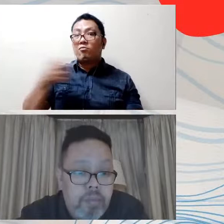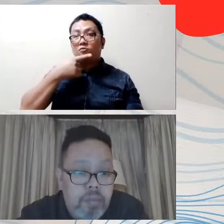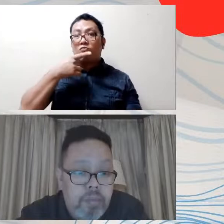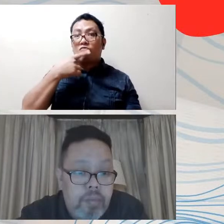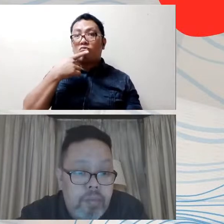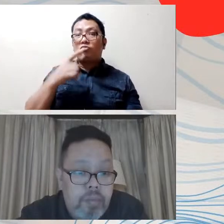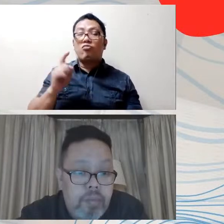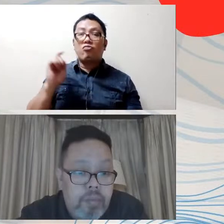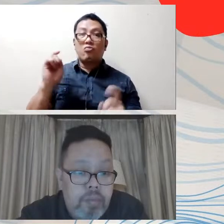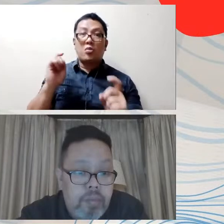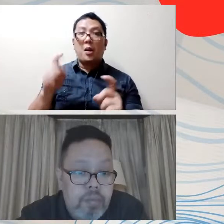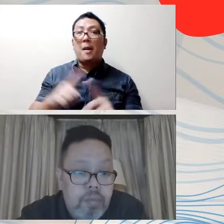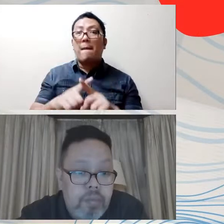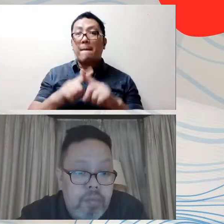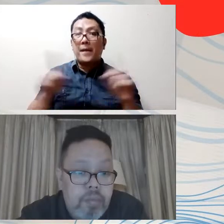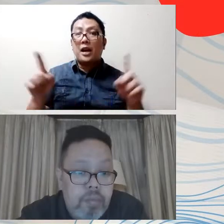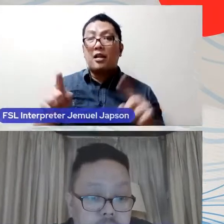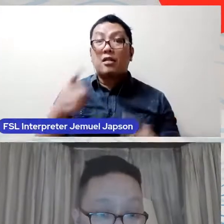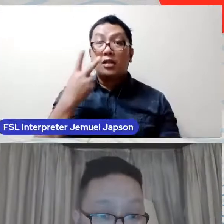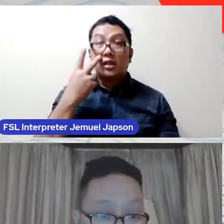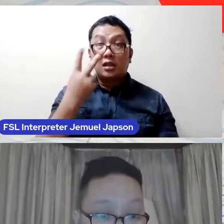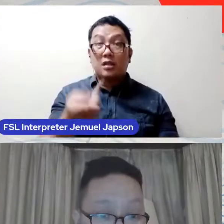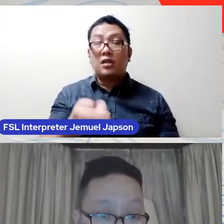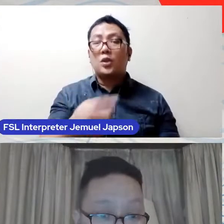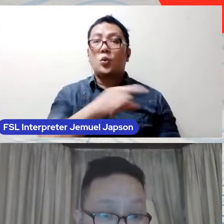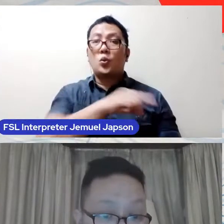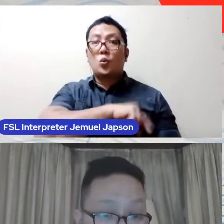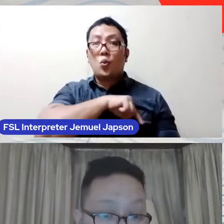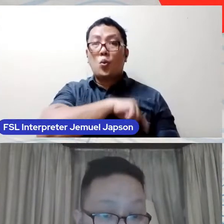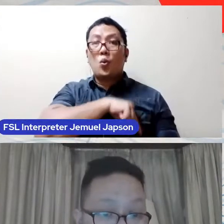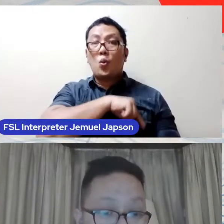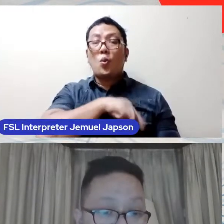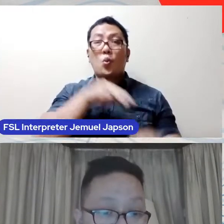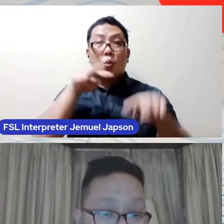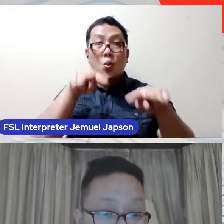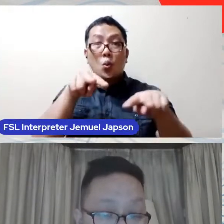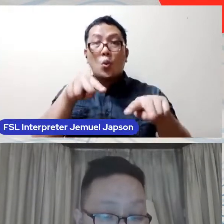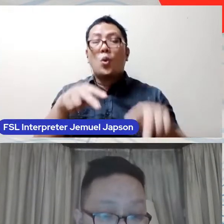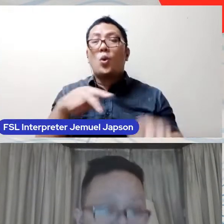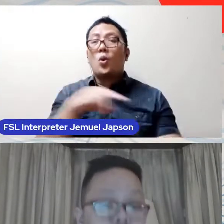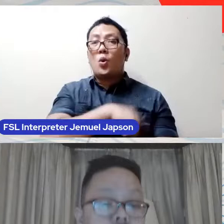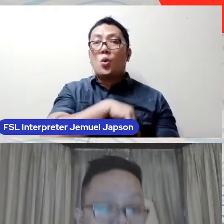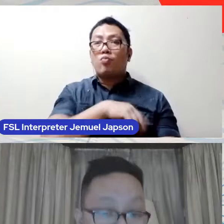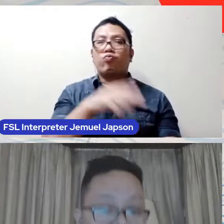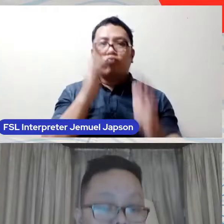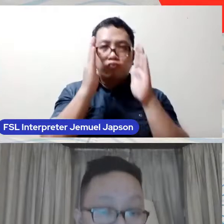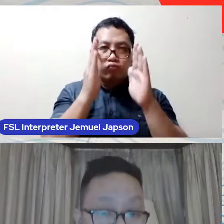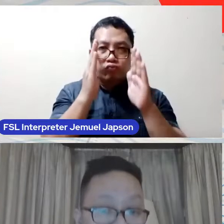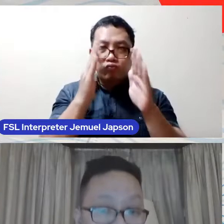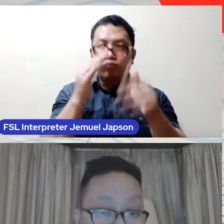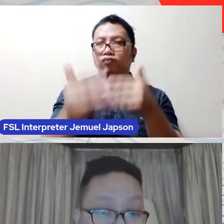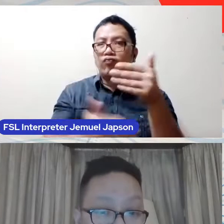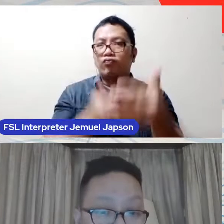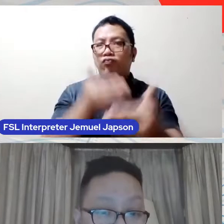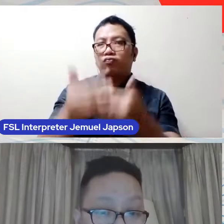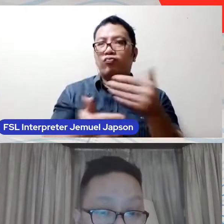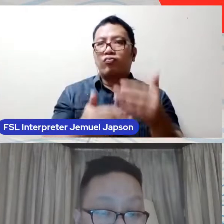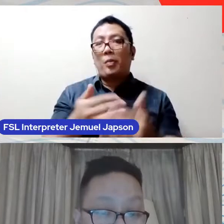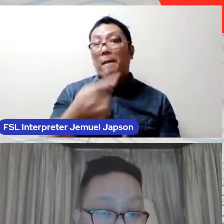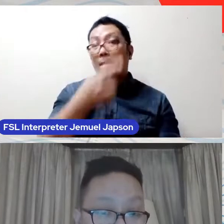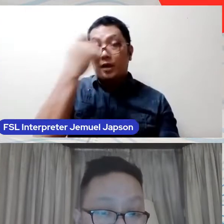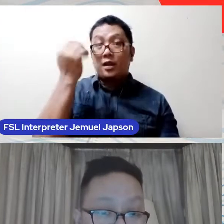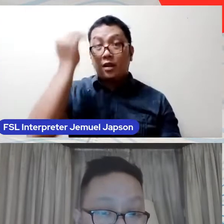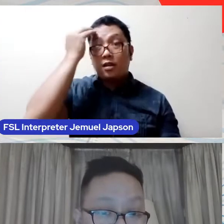efficiency. But doon natin makikita yung quality ng supervision, quality ng tutok dun sa process. Kasi kapag alam